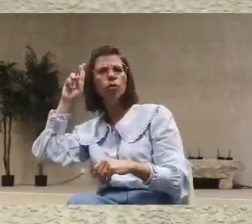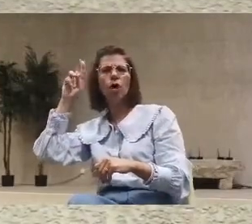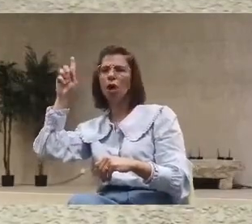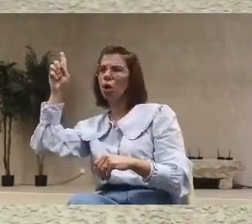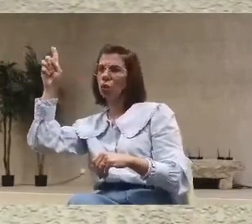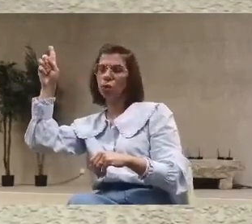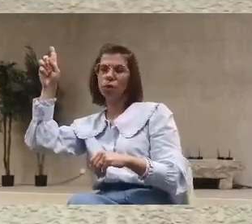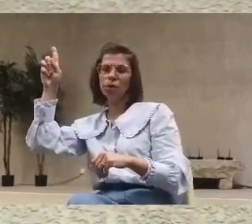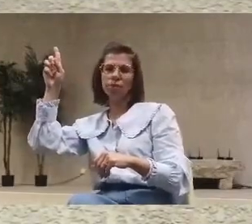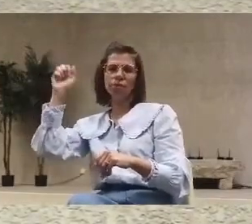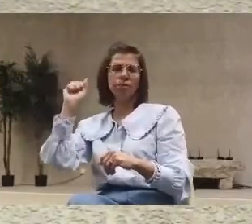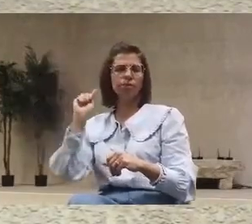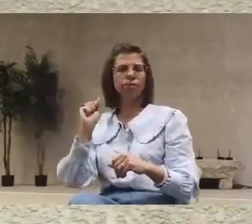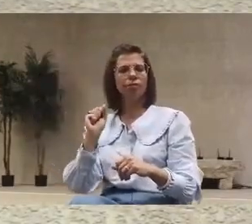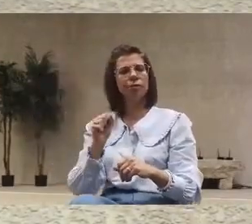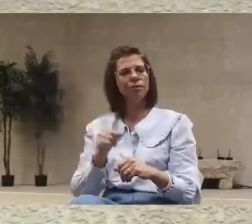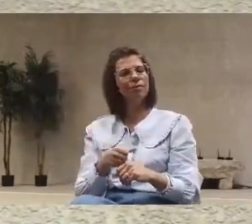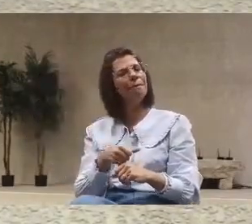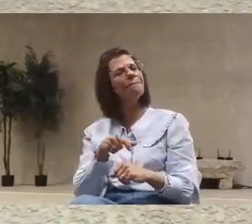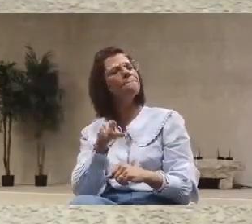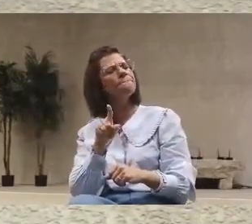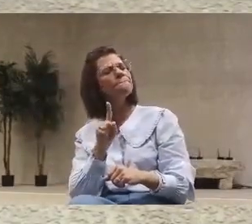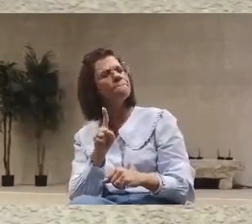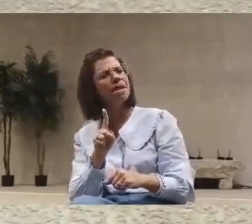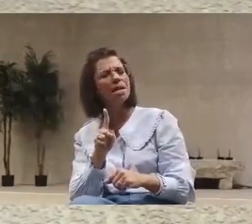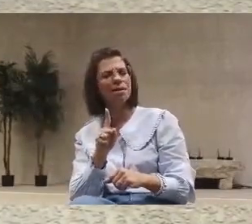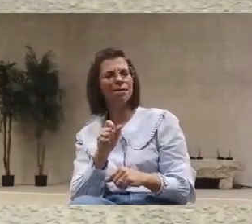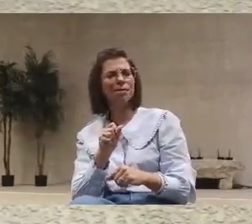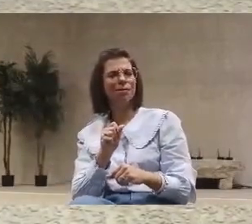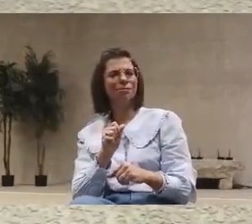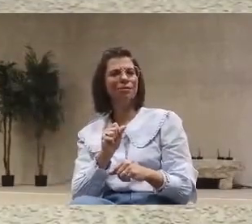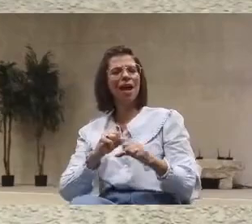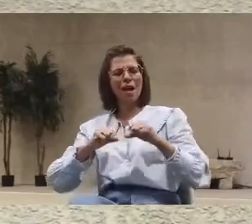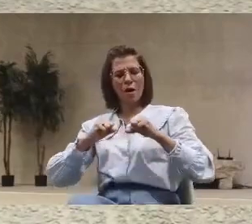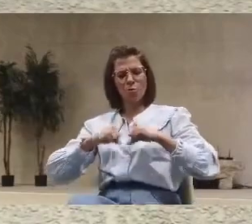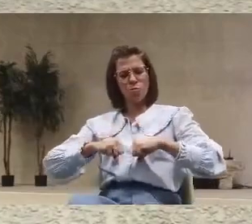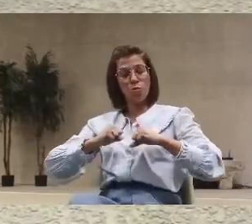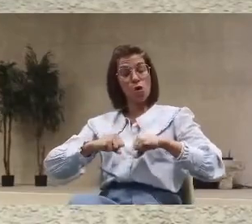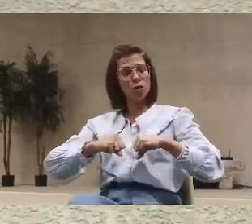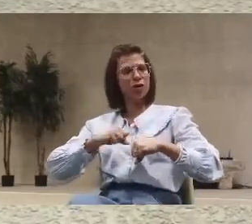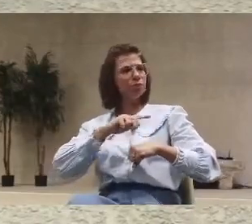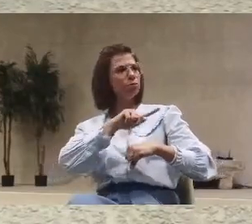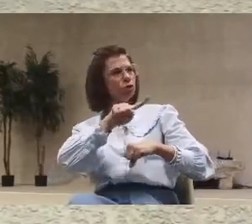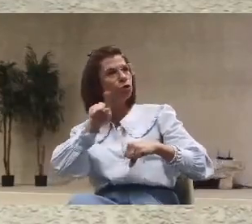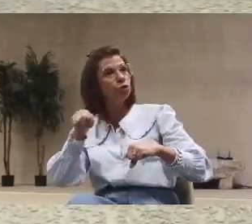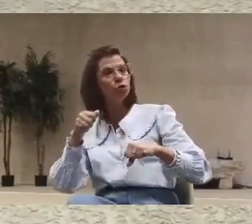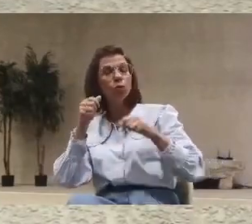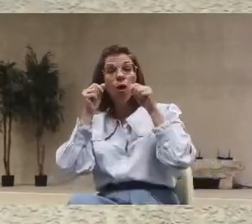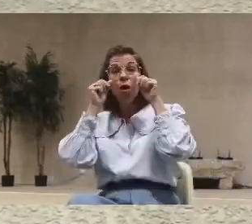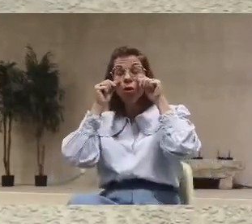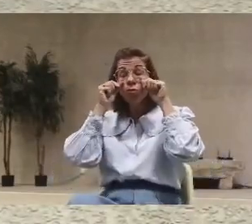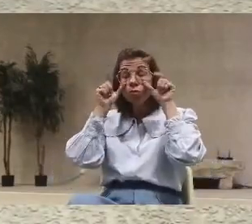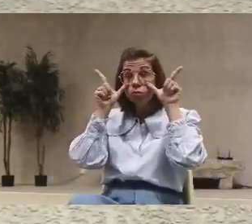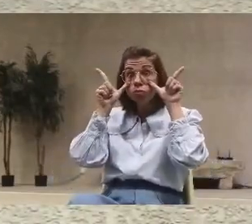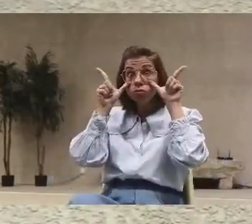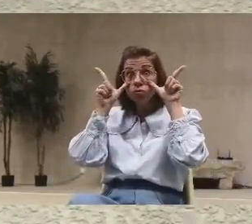mais je crois véritablement qu'en ce qui nous concerne il est possible de rester bien réveillé Amen